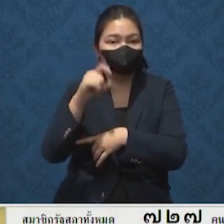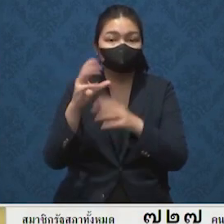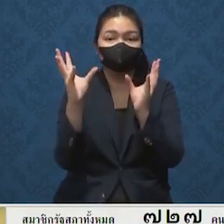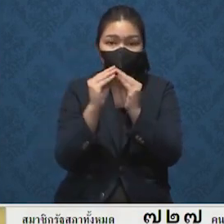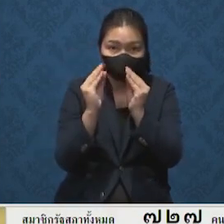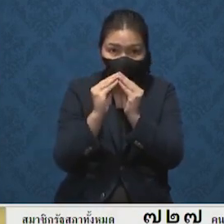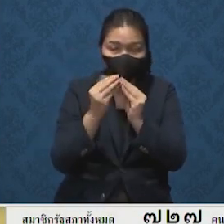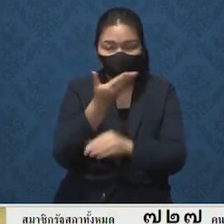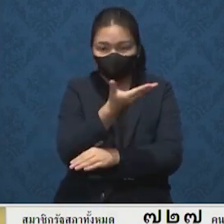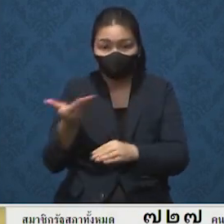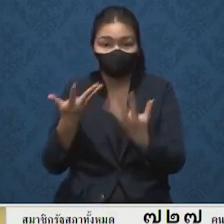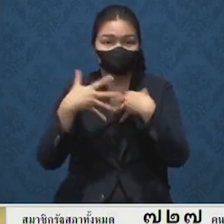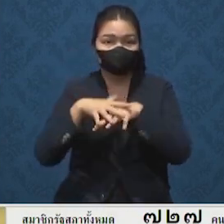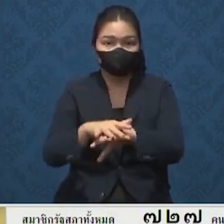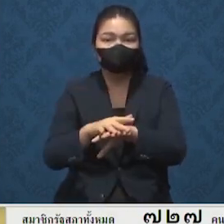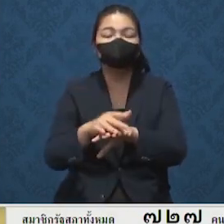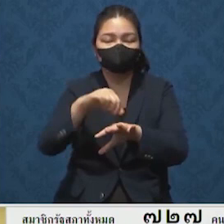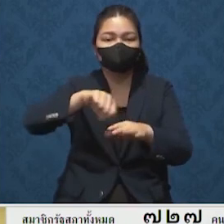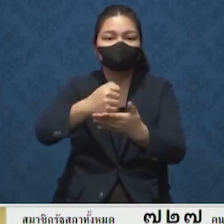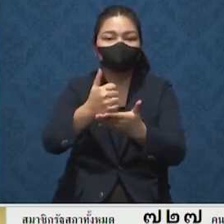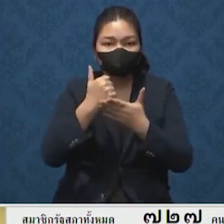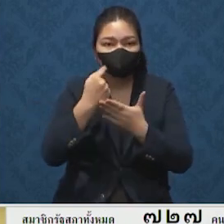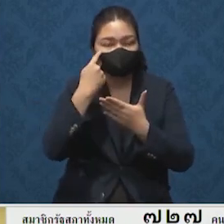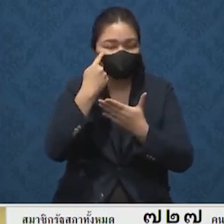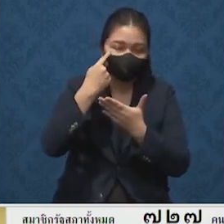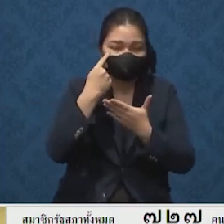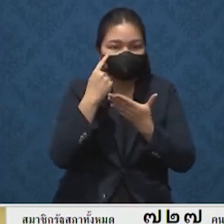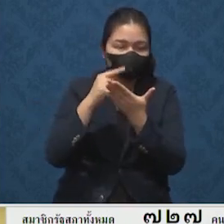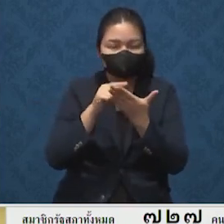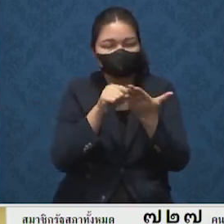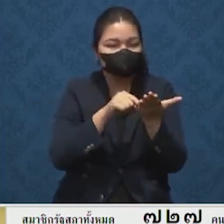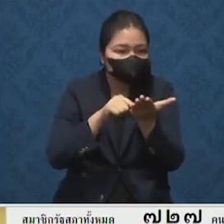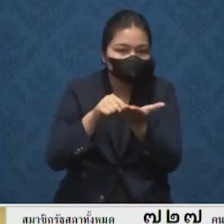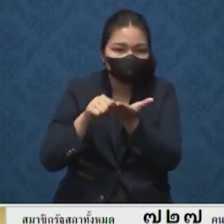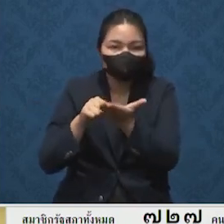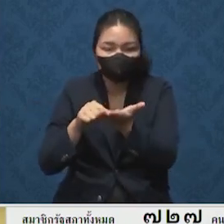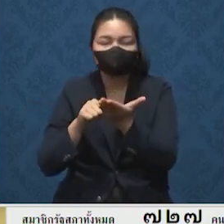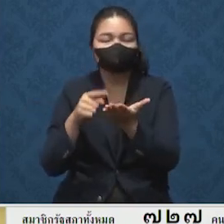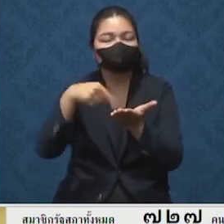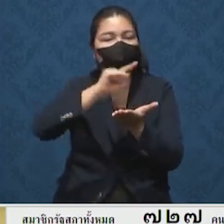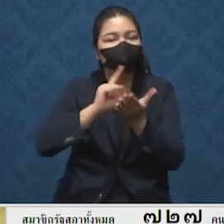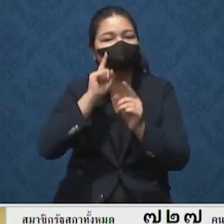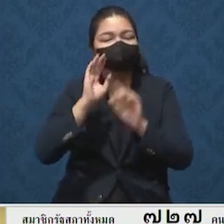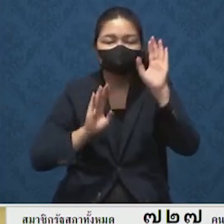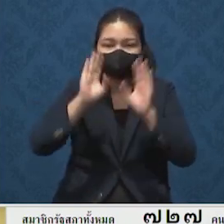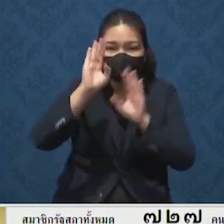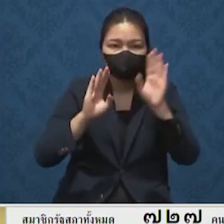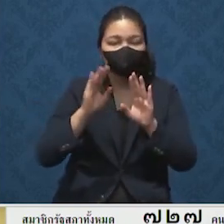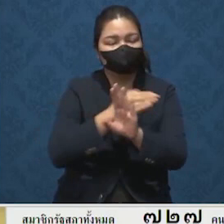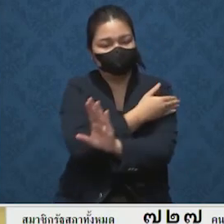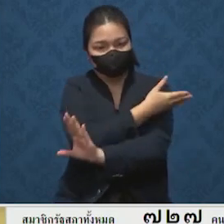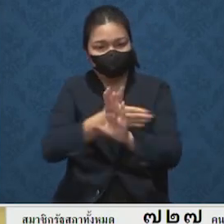กันเพื่อพิจารณาร่างบัญญัติประกอบรัฐธรรมนูญให้แล้วเสร็จภายในเวลา180วันนับแต่วันที่ประธานได้บ